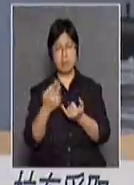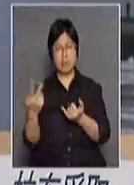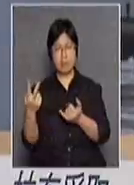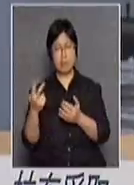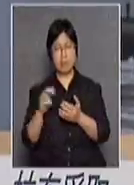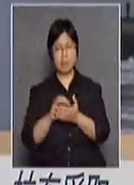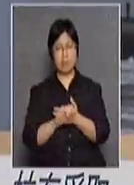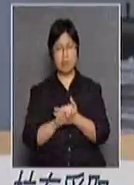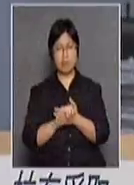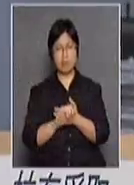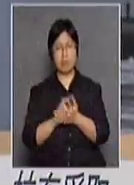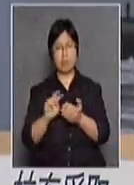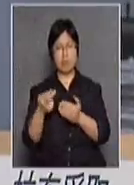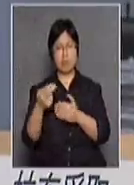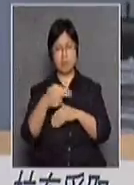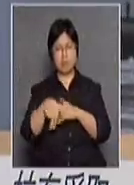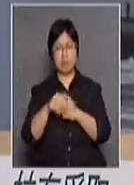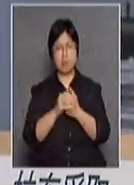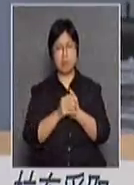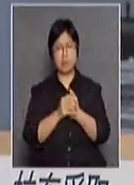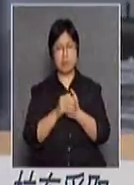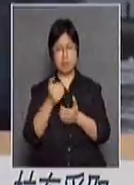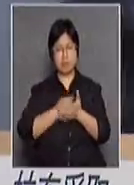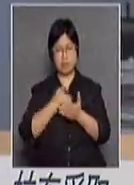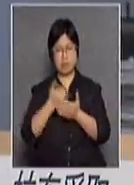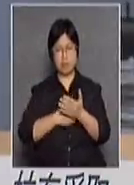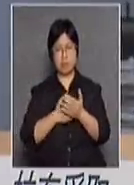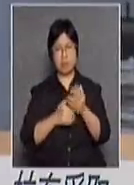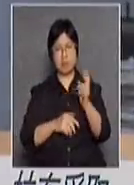662項修正案，削減